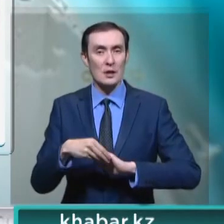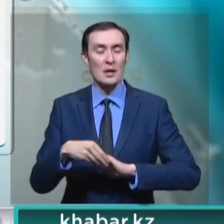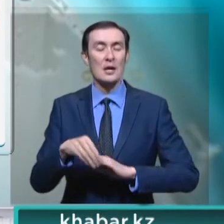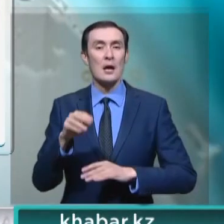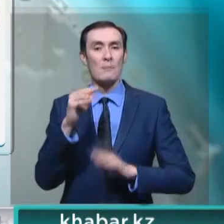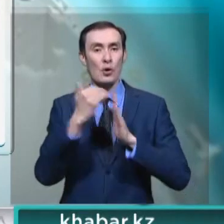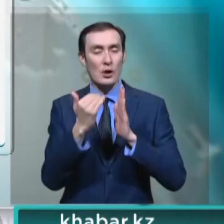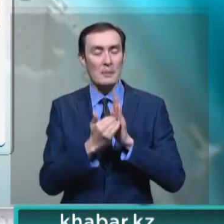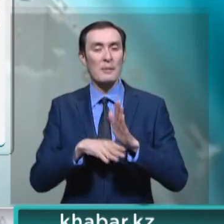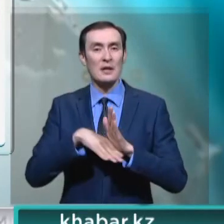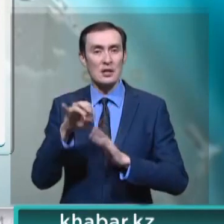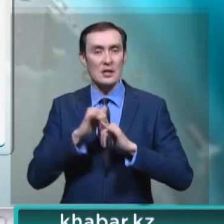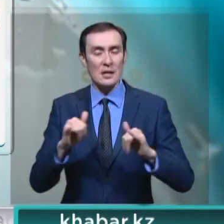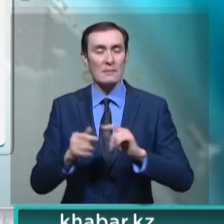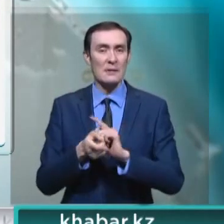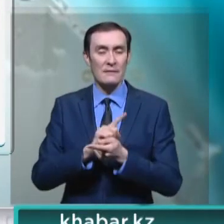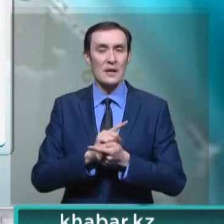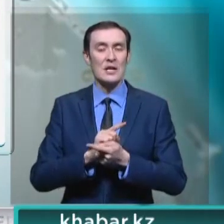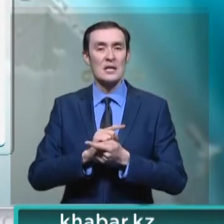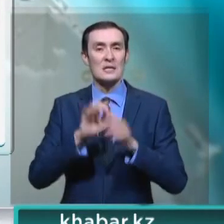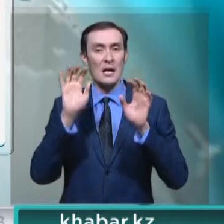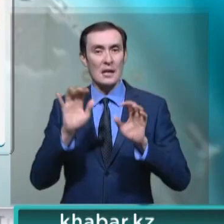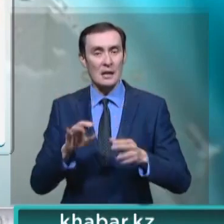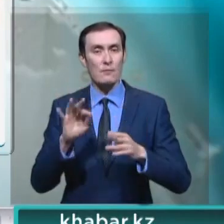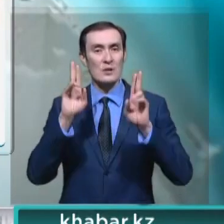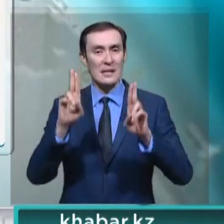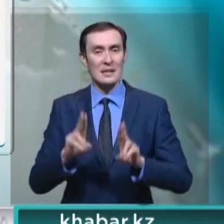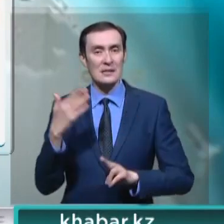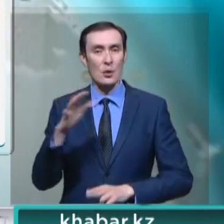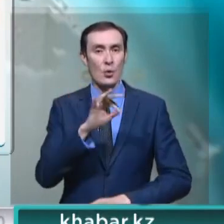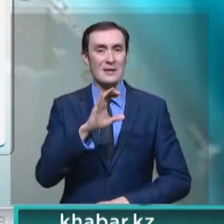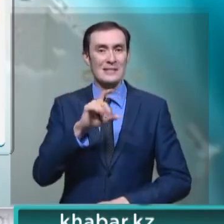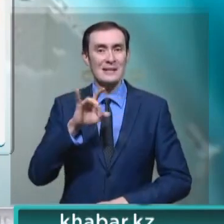продолжения модернизации отраслевого законодательства по стандартам ОЭСР и ГРЭКа.